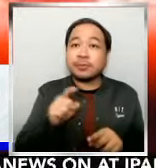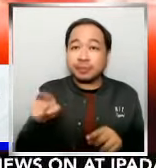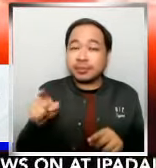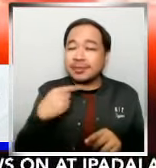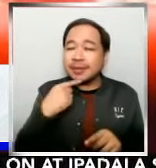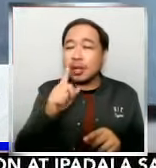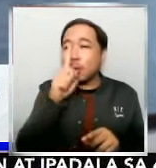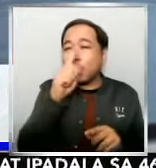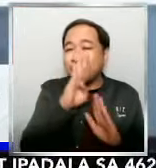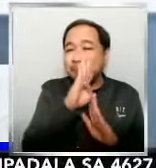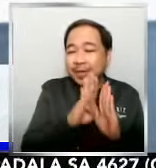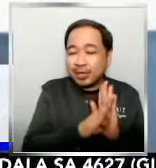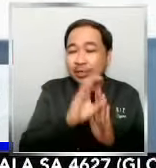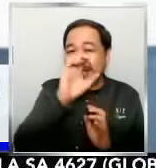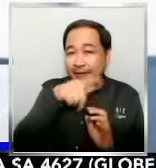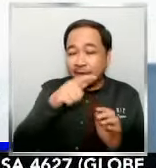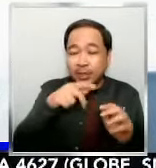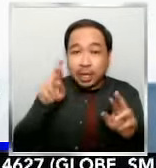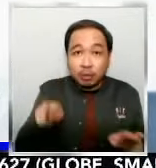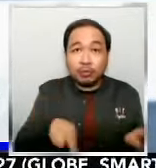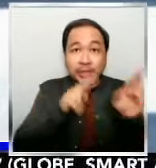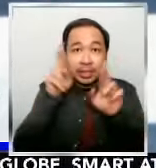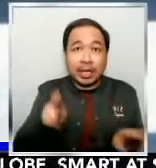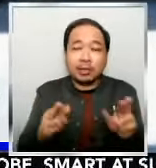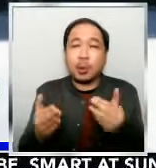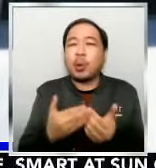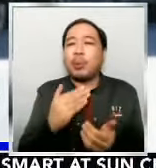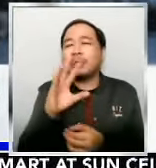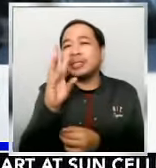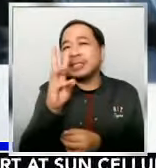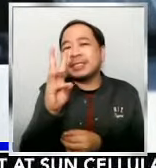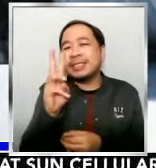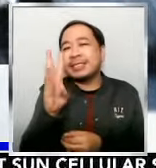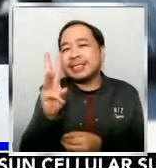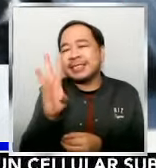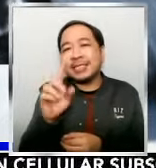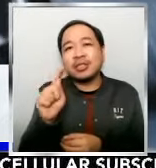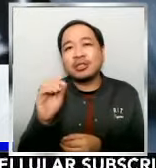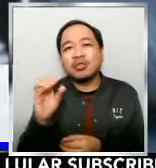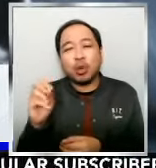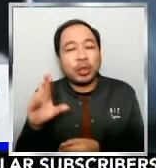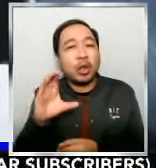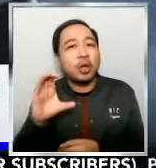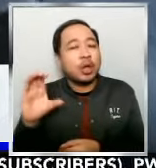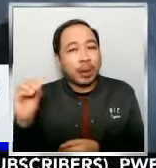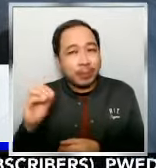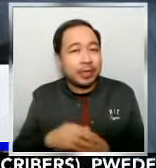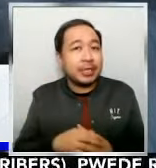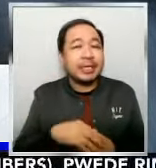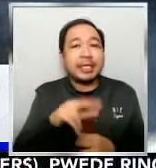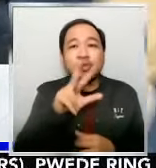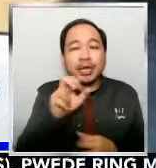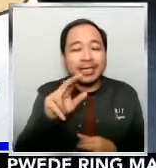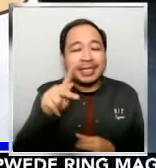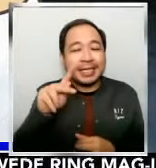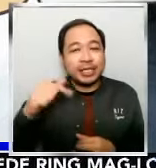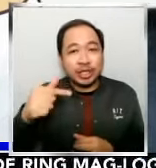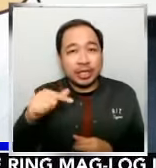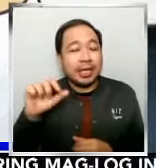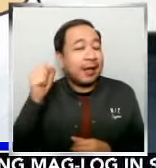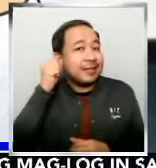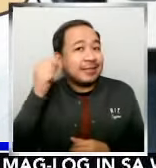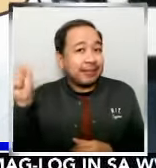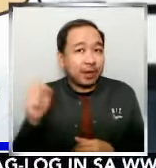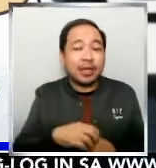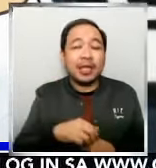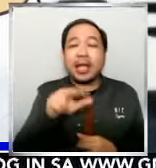na nire-recycle, tinatayang umaabot ng 16 na tonelada ng copper, 350 kilos ng silver, 34 na kilo ng ginto, at 15